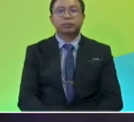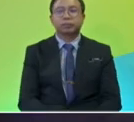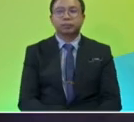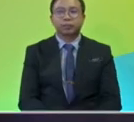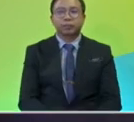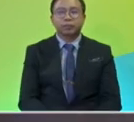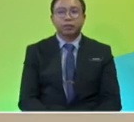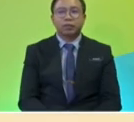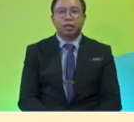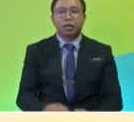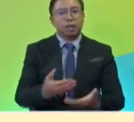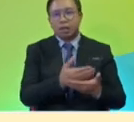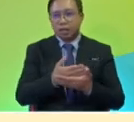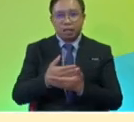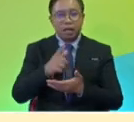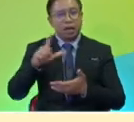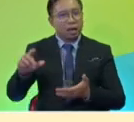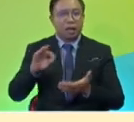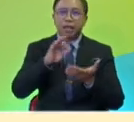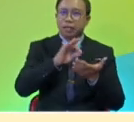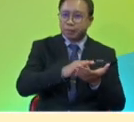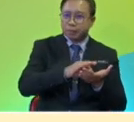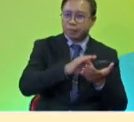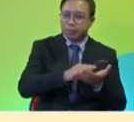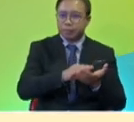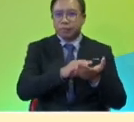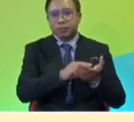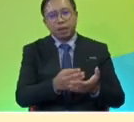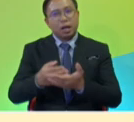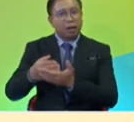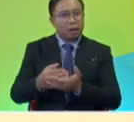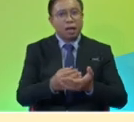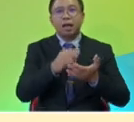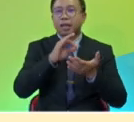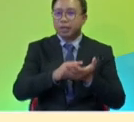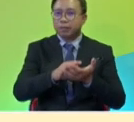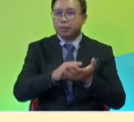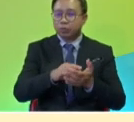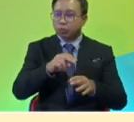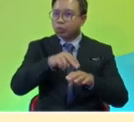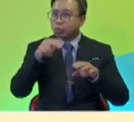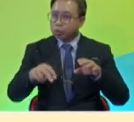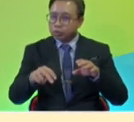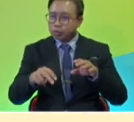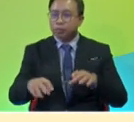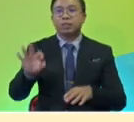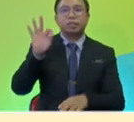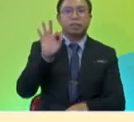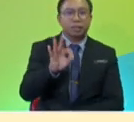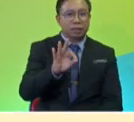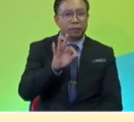three go anaklah ayam Anak ayam turun